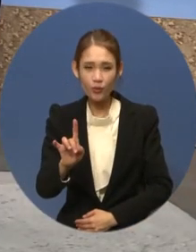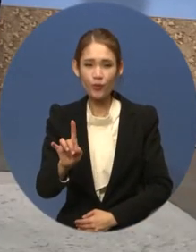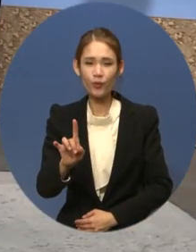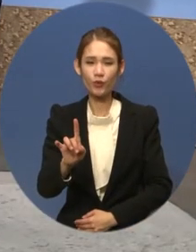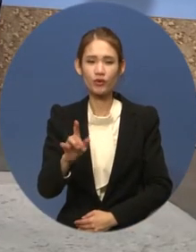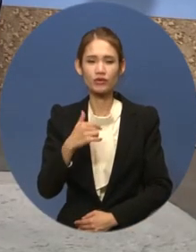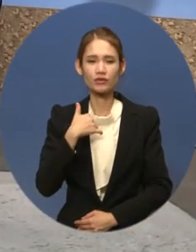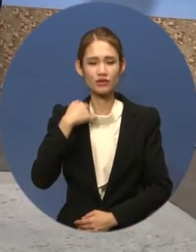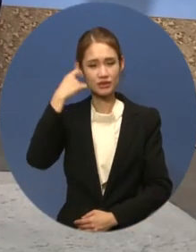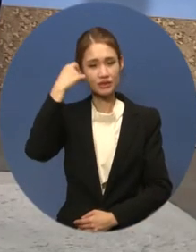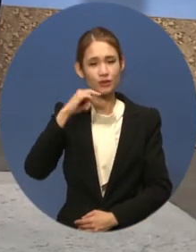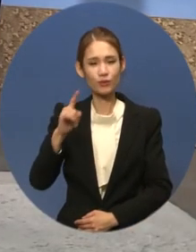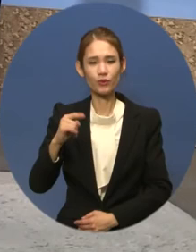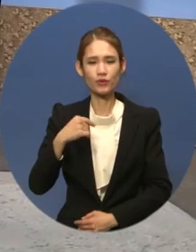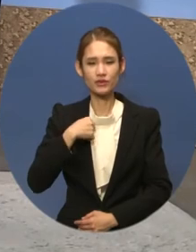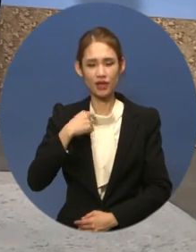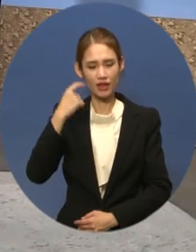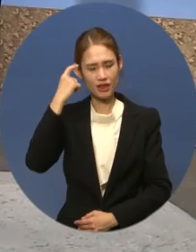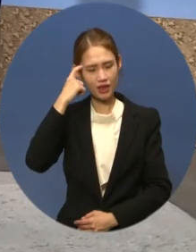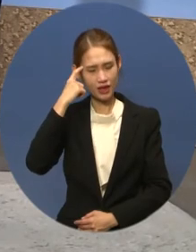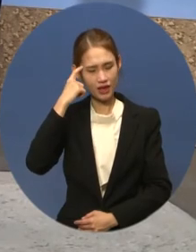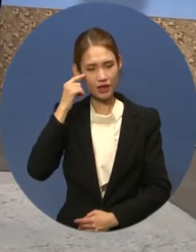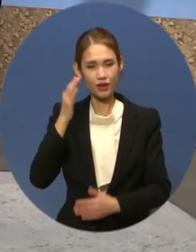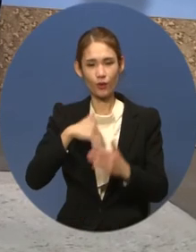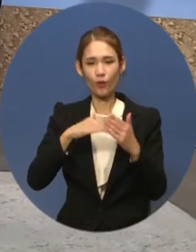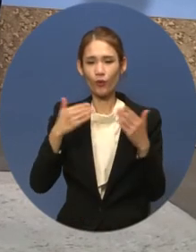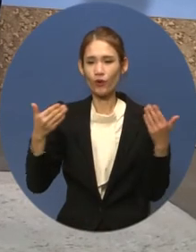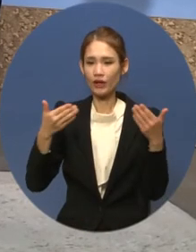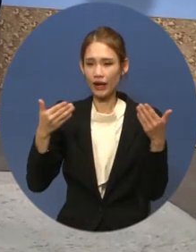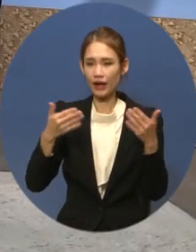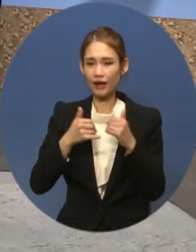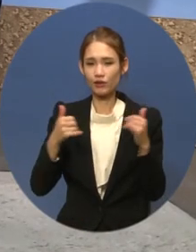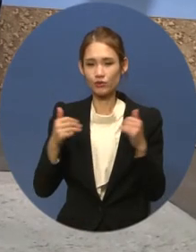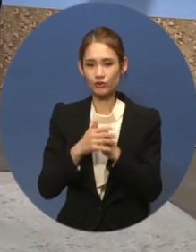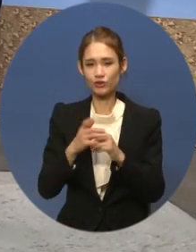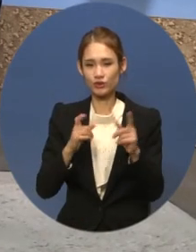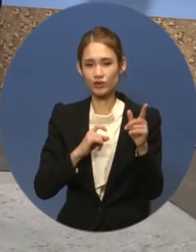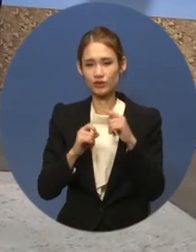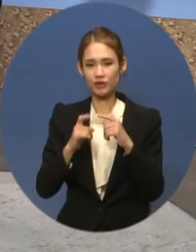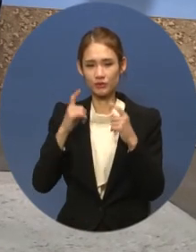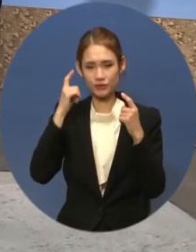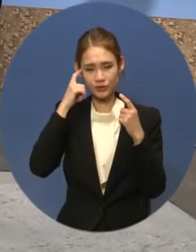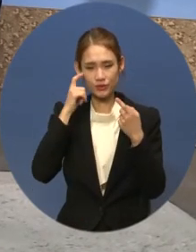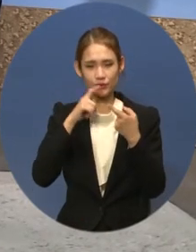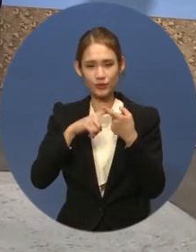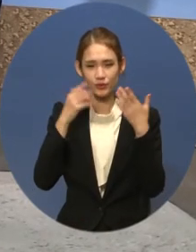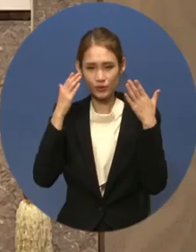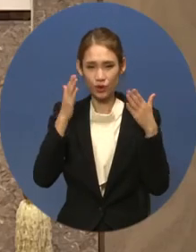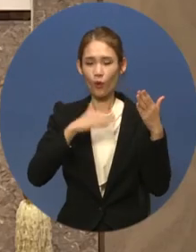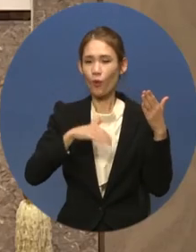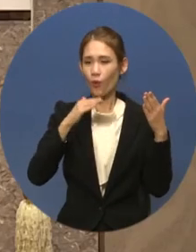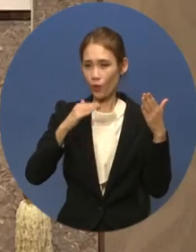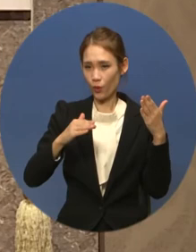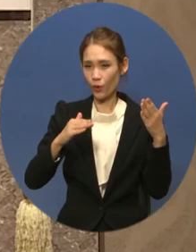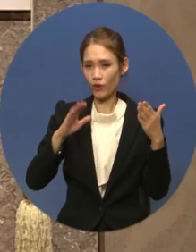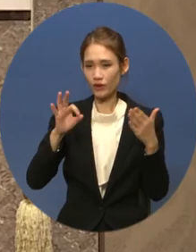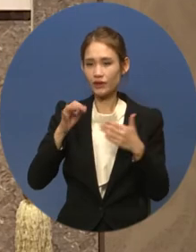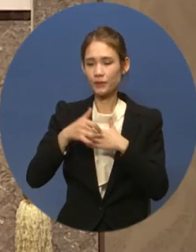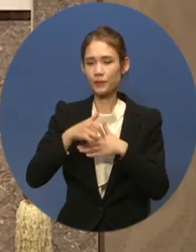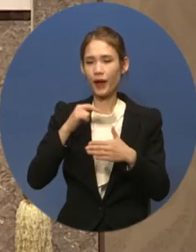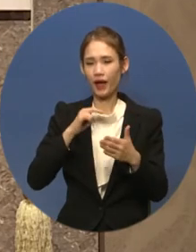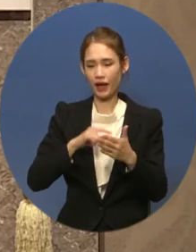제가 볼때는 공공기관에 일 하시는 분들은 기본적으로 그 관점이 있습니다 공공성에 대한 마인드가